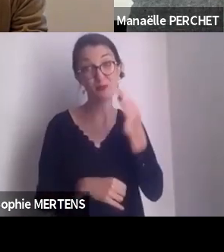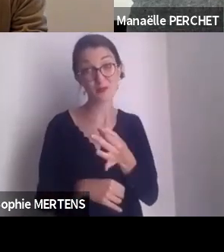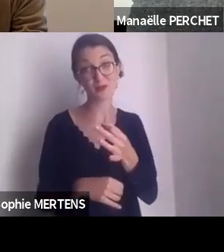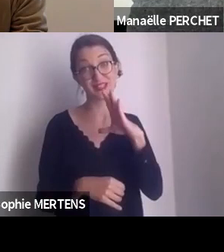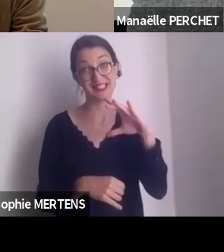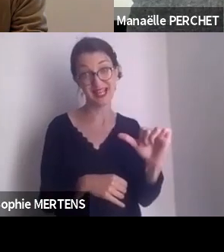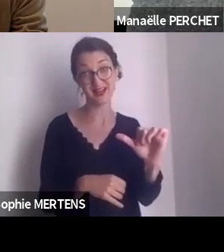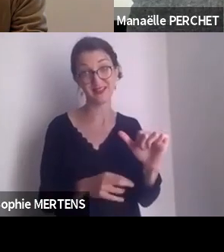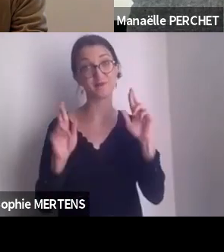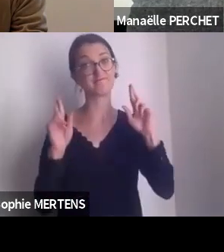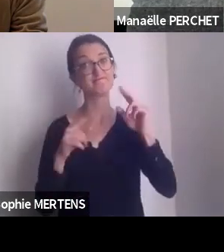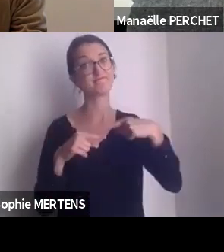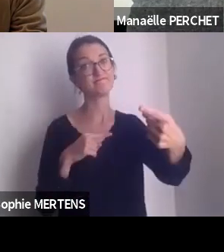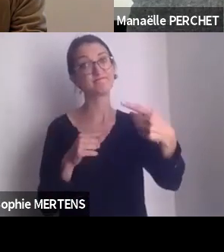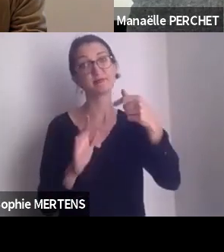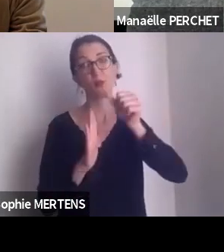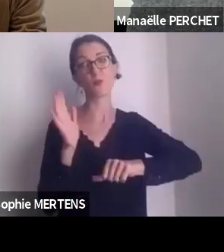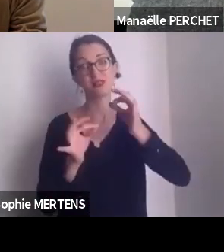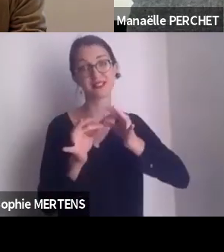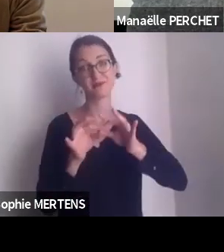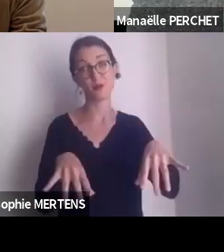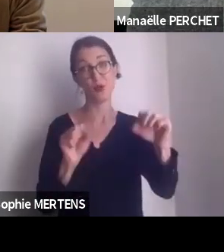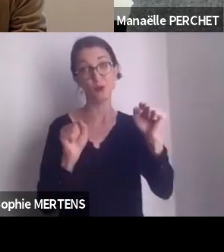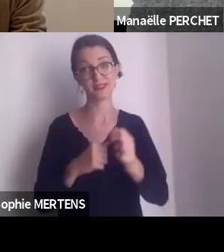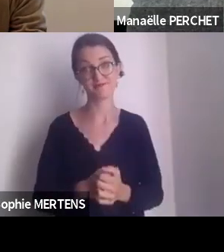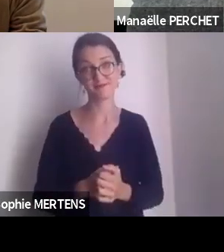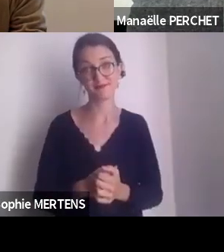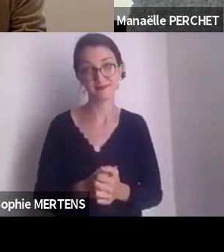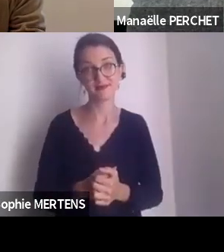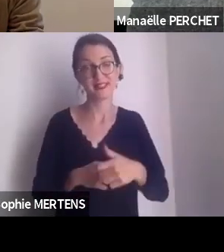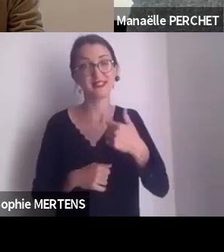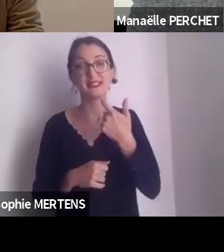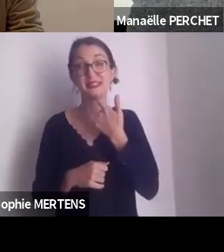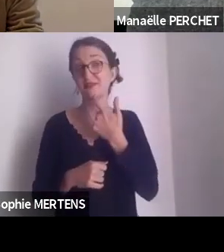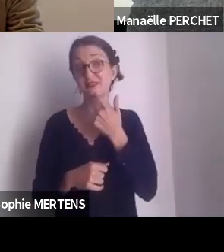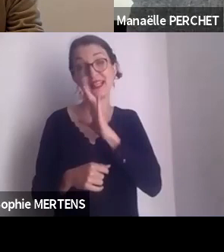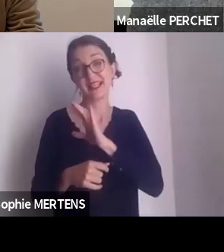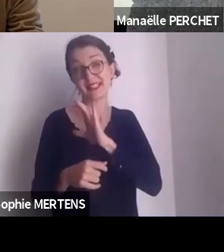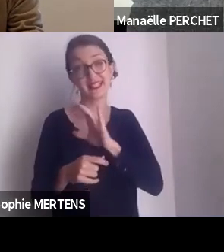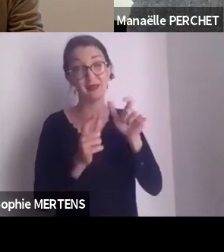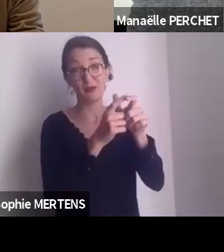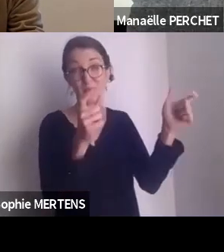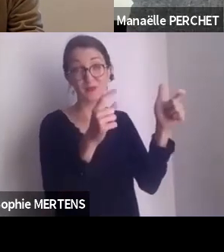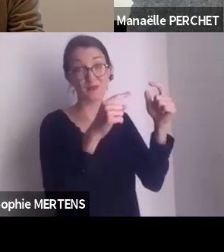Donc, on va aussi proposer des produits adaptés à des entreprises qui auront sans doute moins de budget.